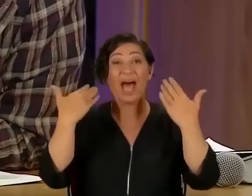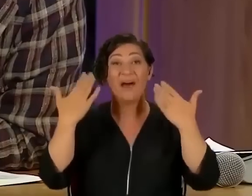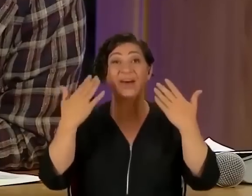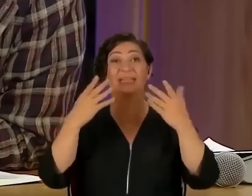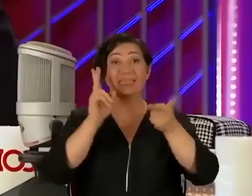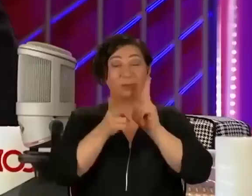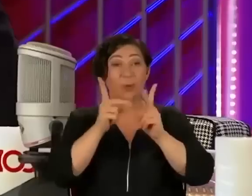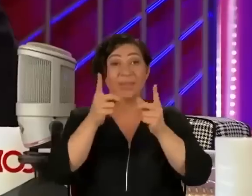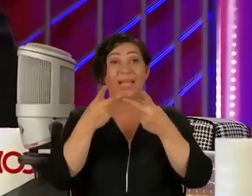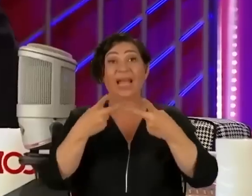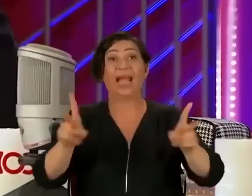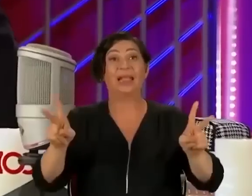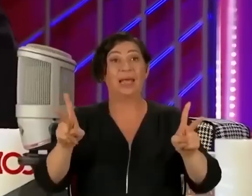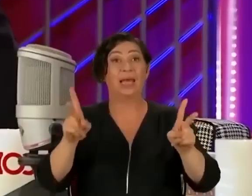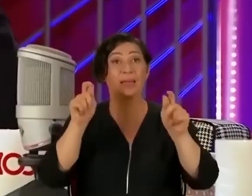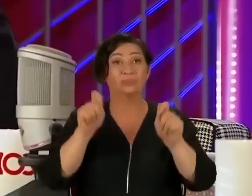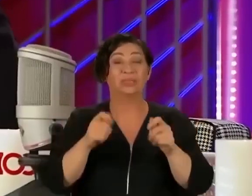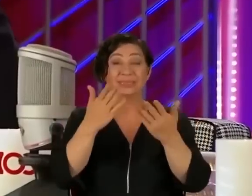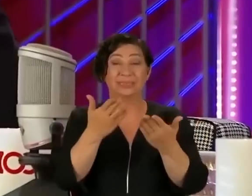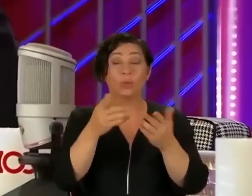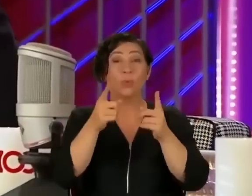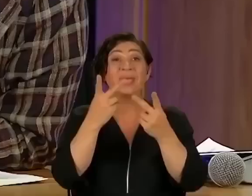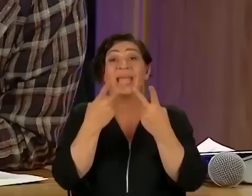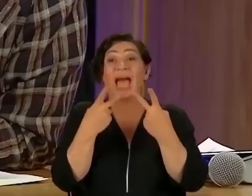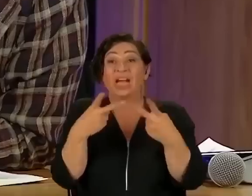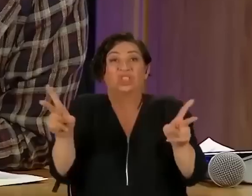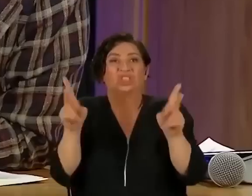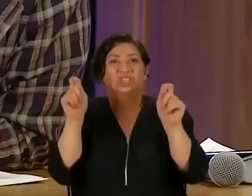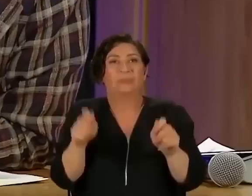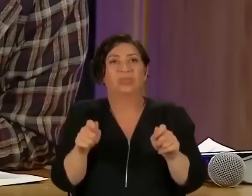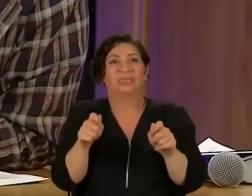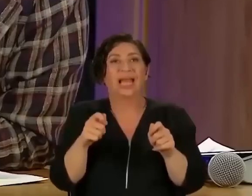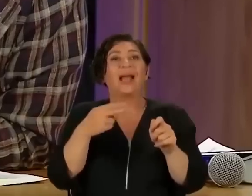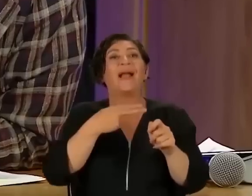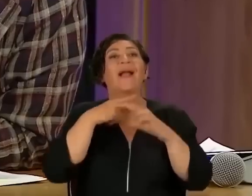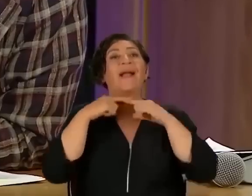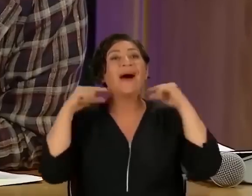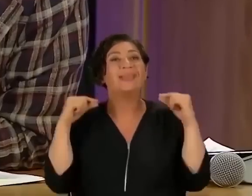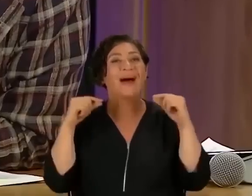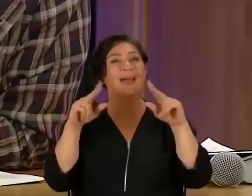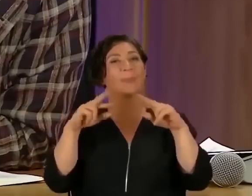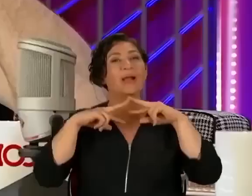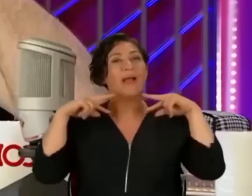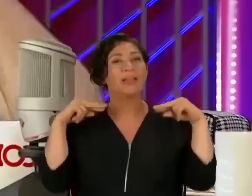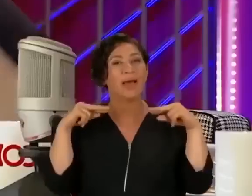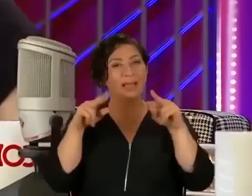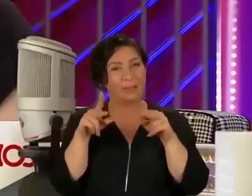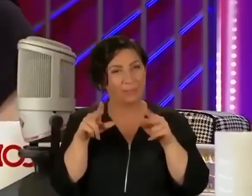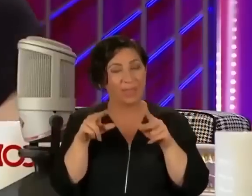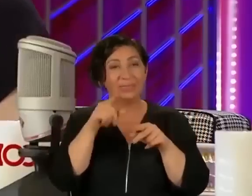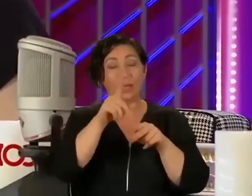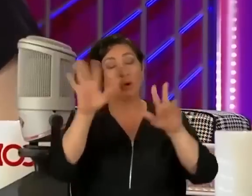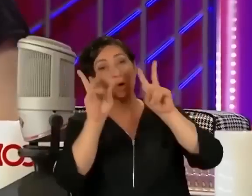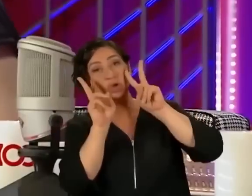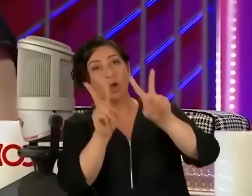tür gala yapacaksın. Hmm. Bir premier değil bu. Bu bir gala. Yani insanlar gelecekler ve